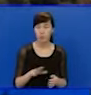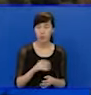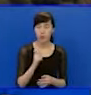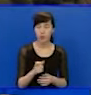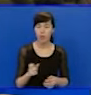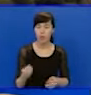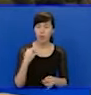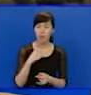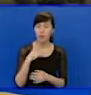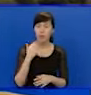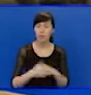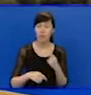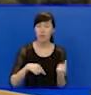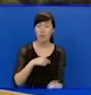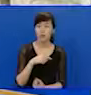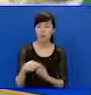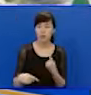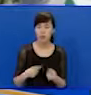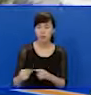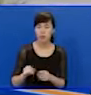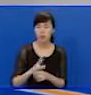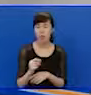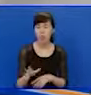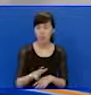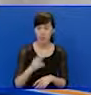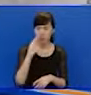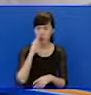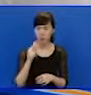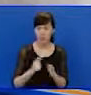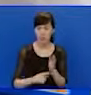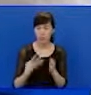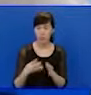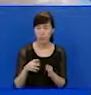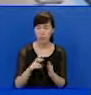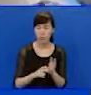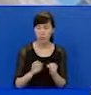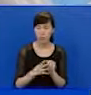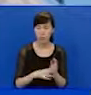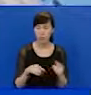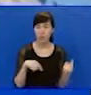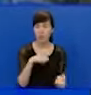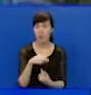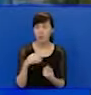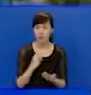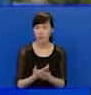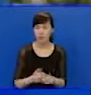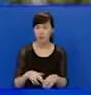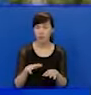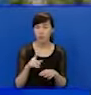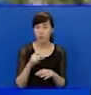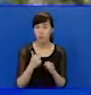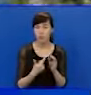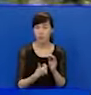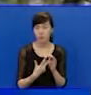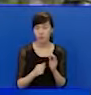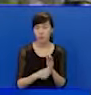Халықтың басым көпшілігі шағын және орта бизнеспен қамтылған. Шымкентте 74819 кәсіпкерлік нысаны бар. Онда 136000 астам